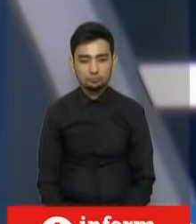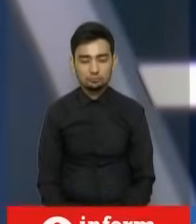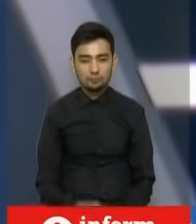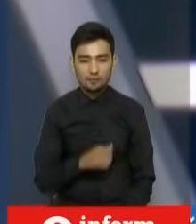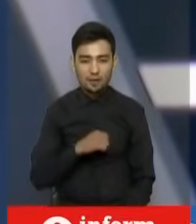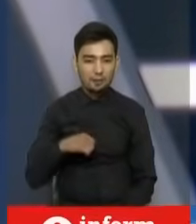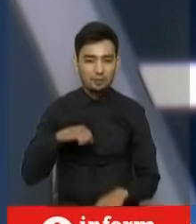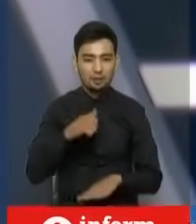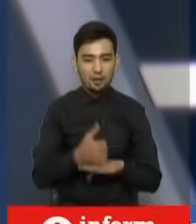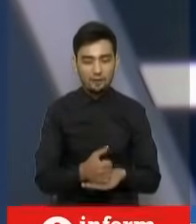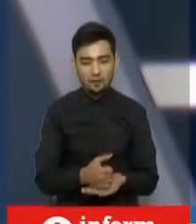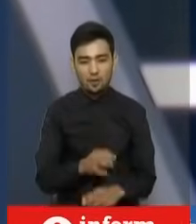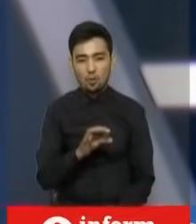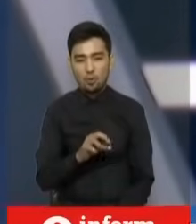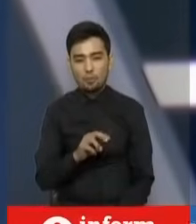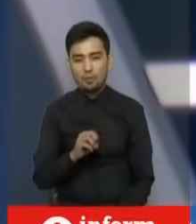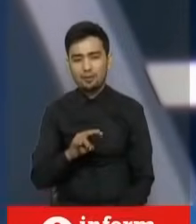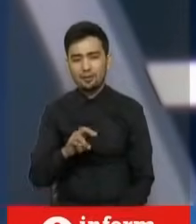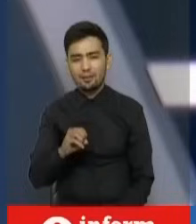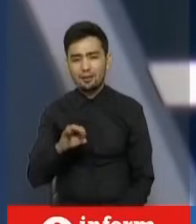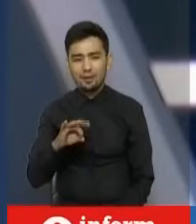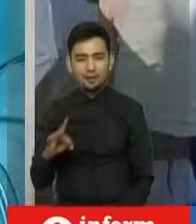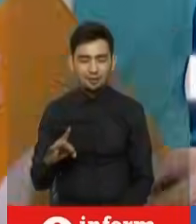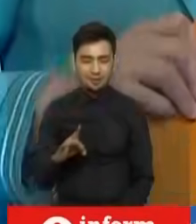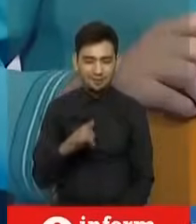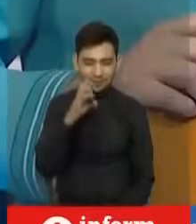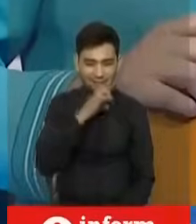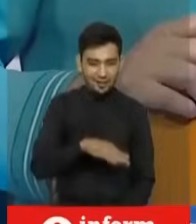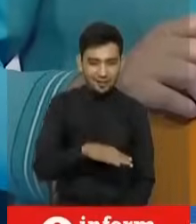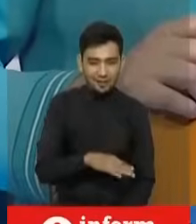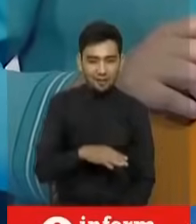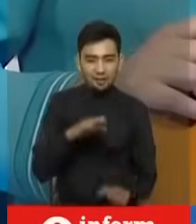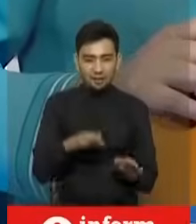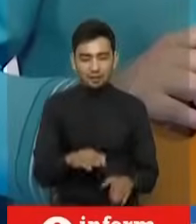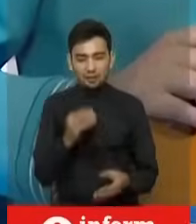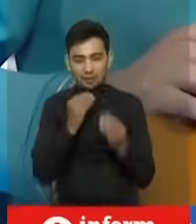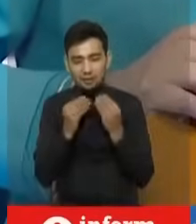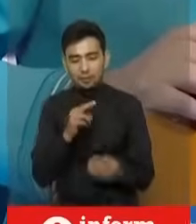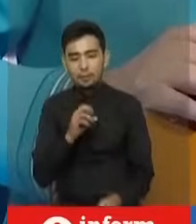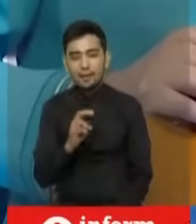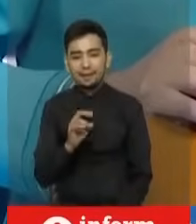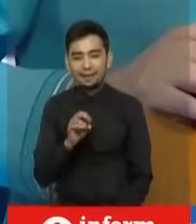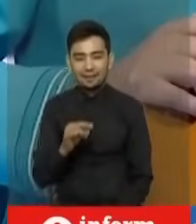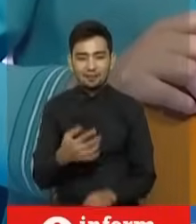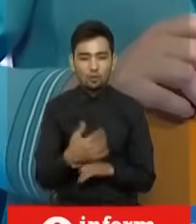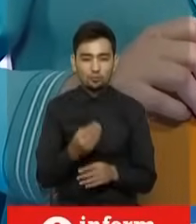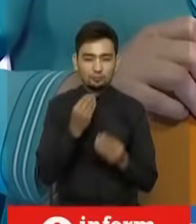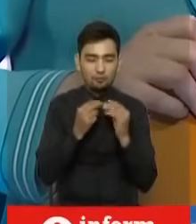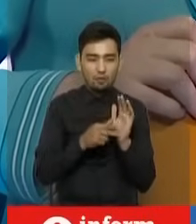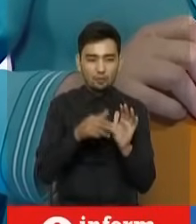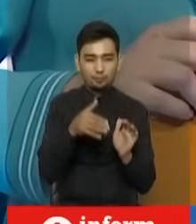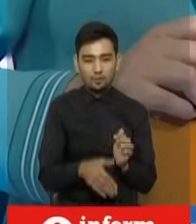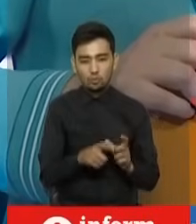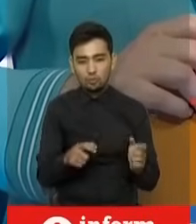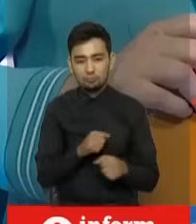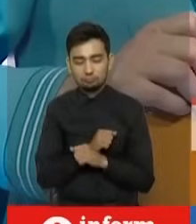Самый главный опен-эйр страны прошел в столице. Долгожданная вечеринка «Пикник by Partners» собрала более 8 тысяч